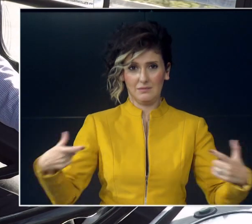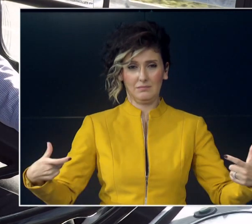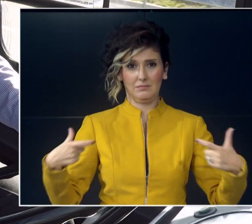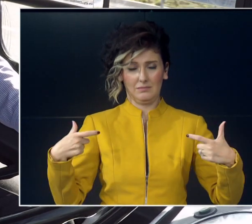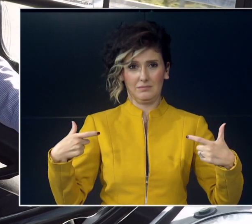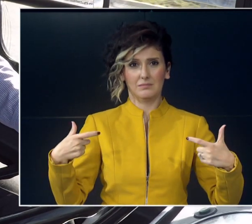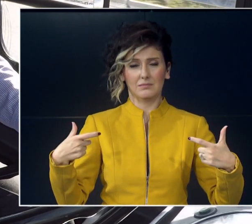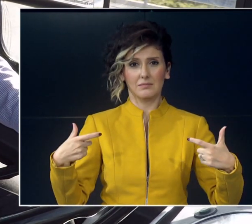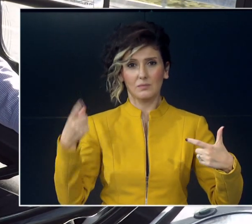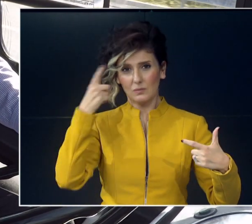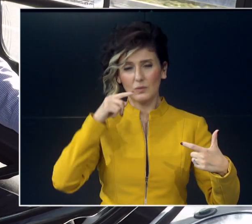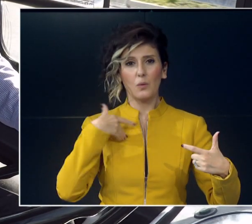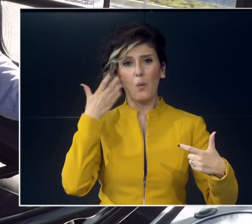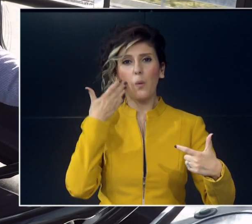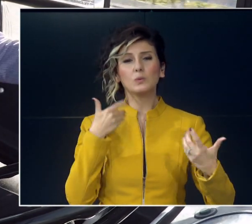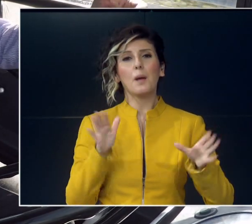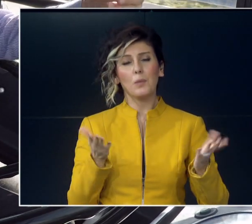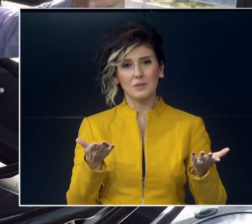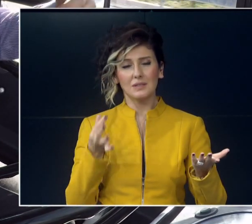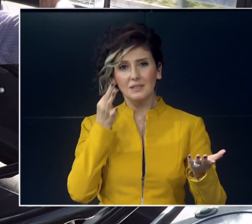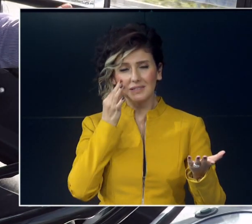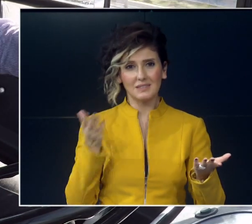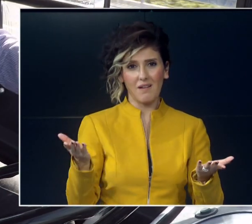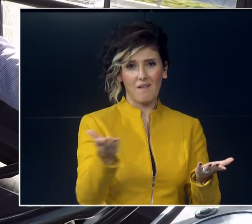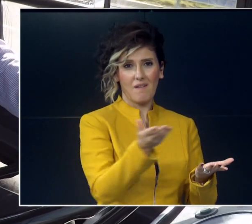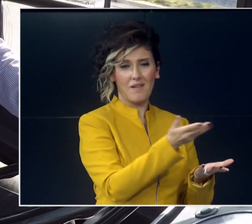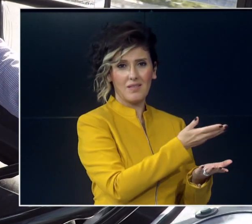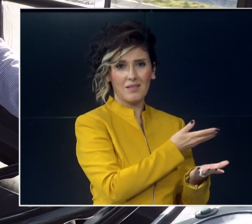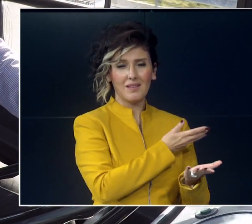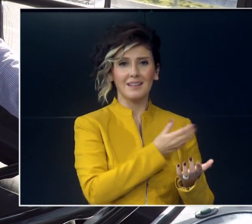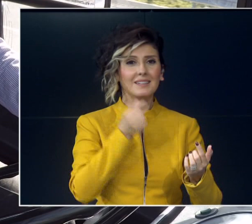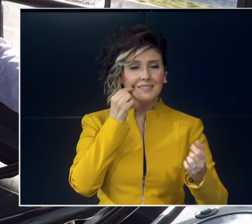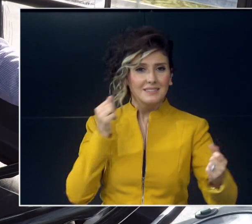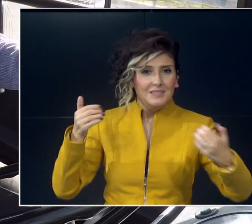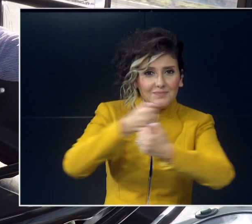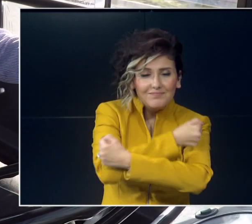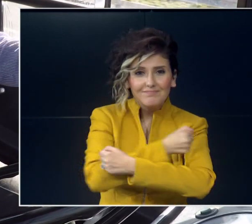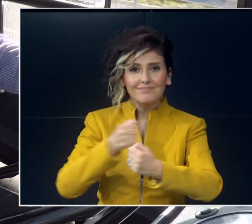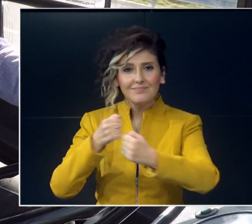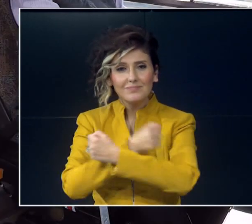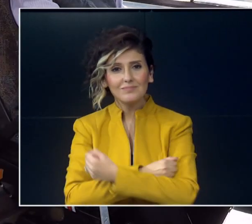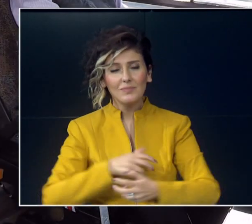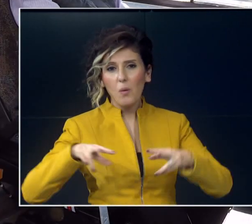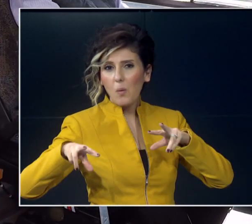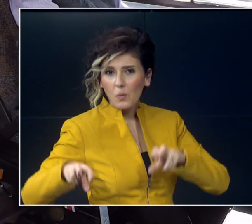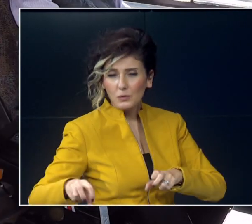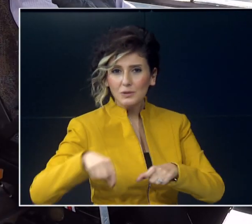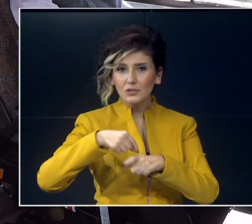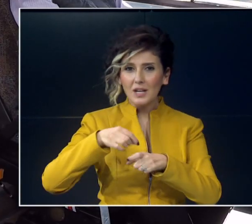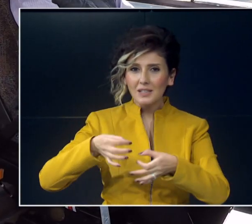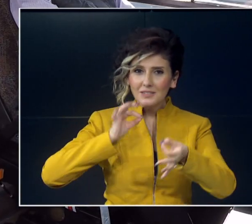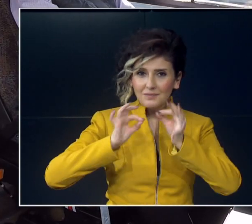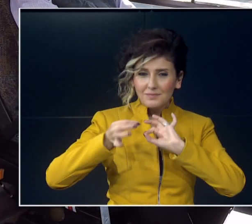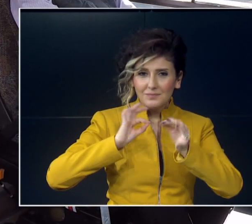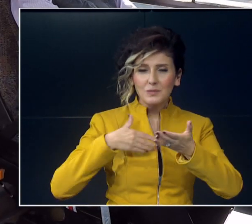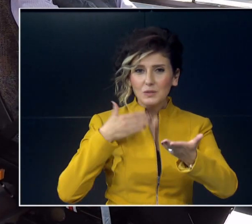kuşaltılmış olmasından hoşlanmıyorsunuz. İnsanlarla kucaklaşmak istiyorsunuz. Oturup çay içmek,